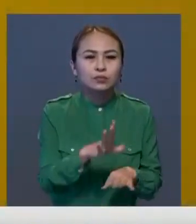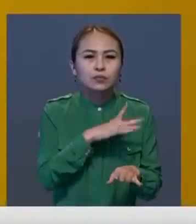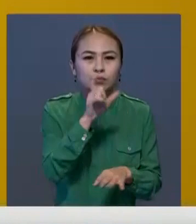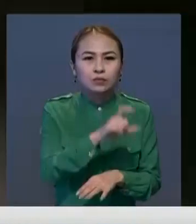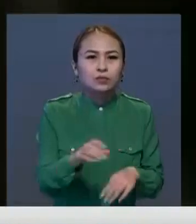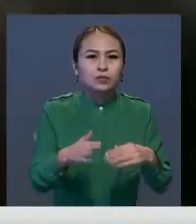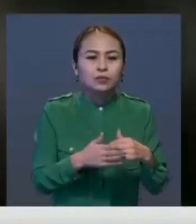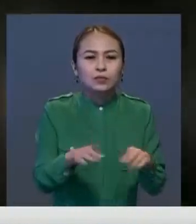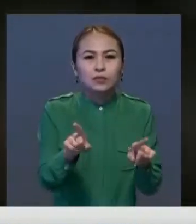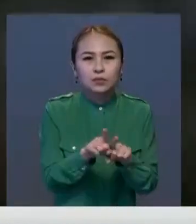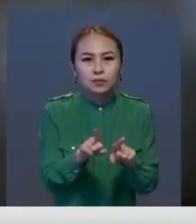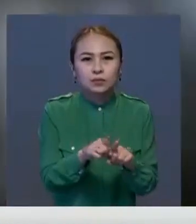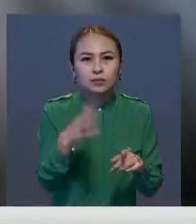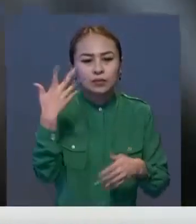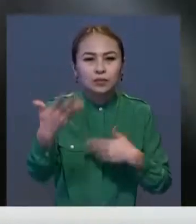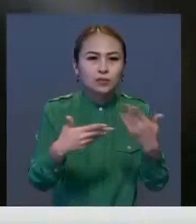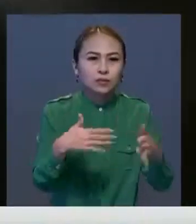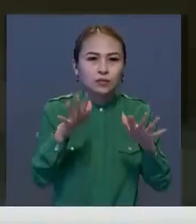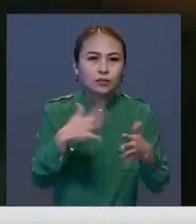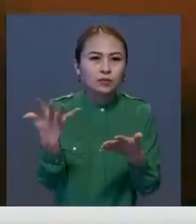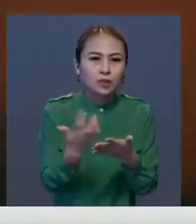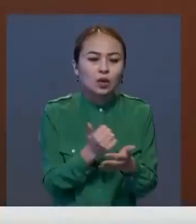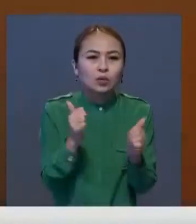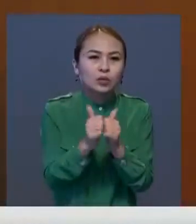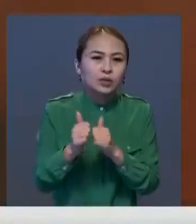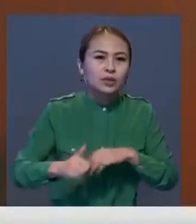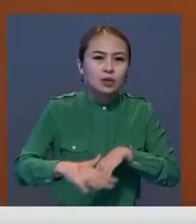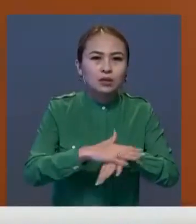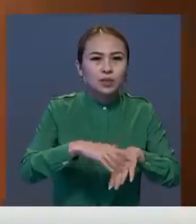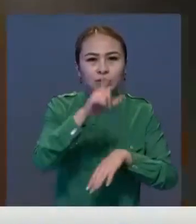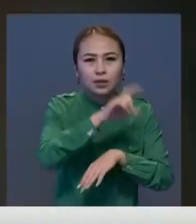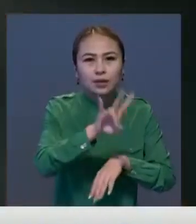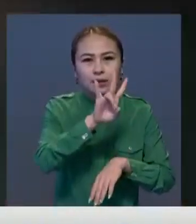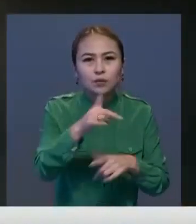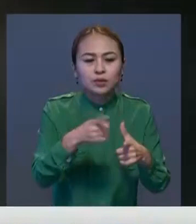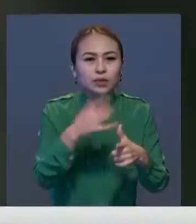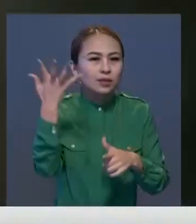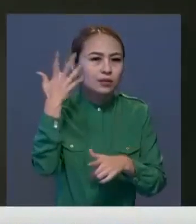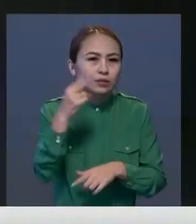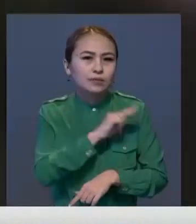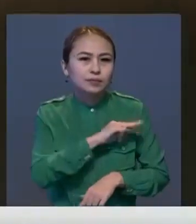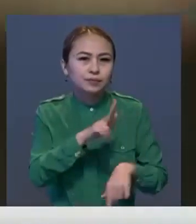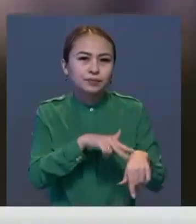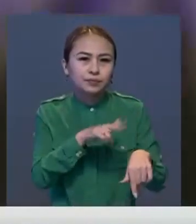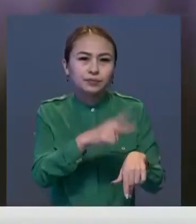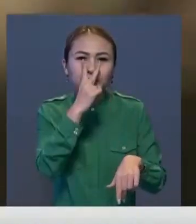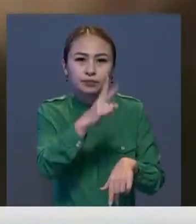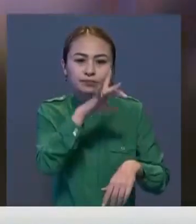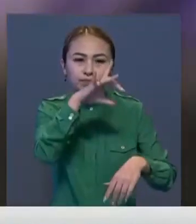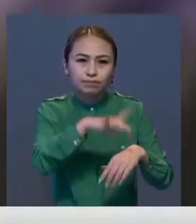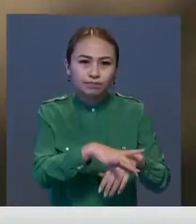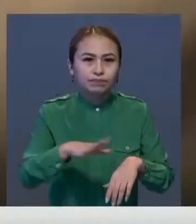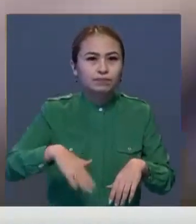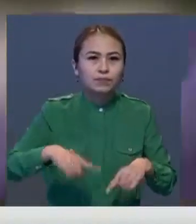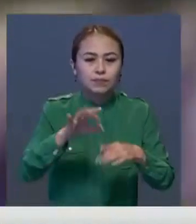мен жолаушысы жол жиегінде кетіп бара жатқан жерінен табылған. Көршілес елдің азаматтарын осы кезде қызметте жүрген полицейлер көріп қалған.